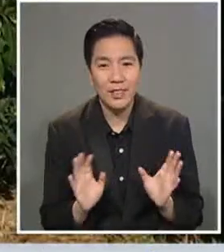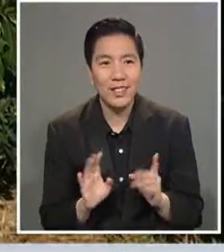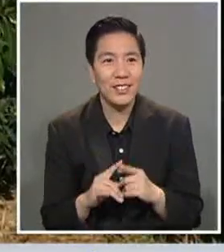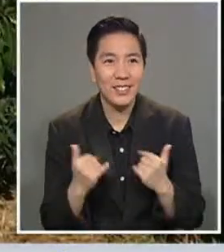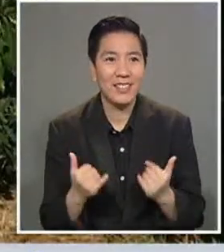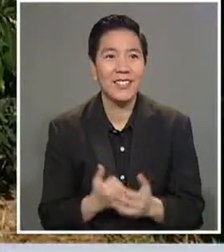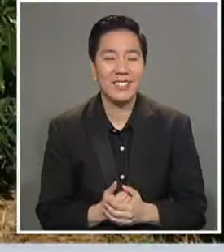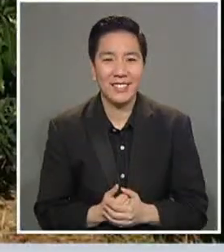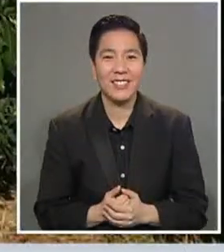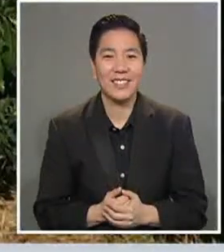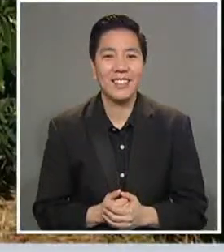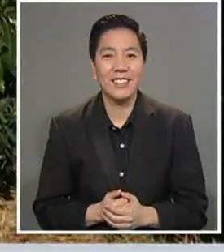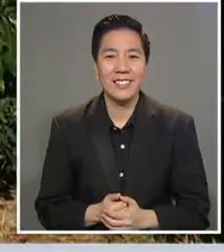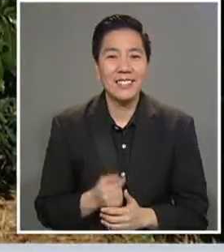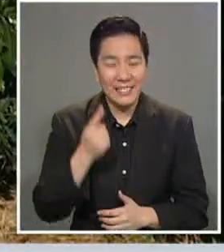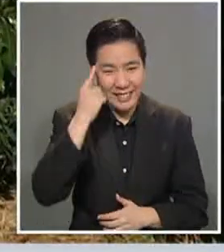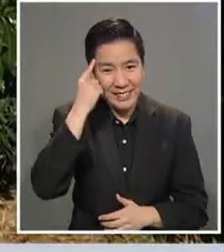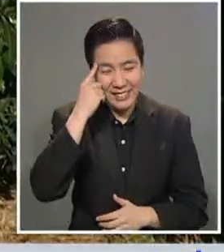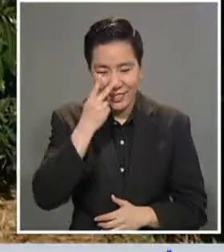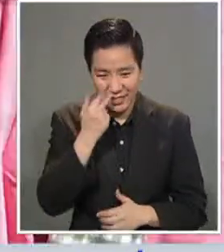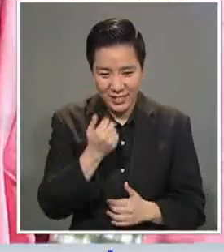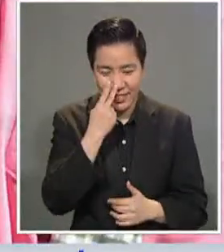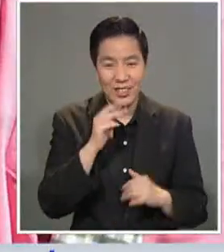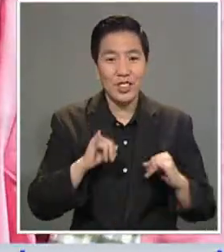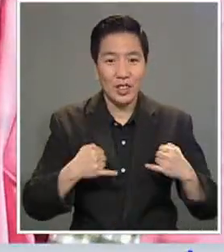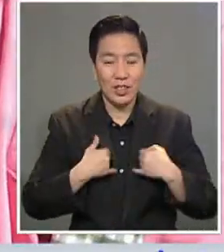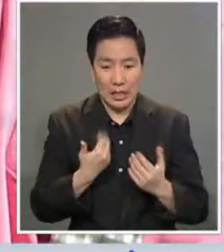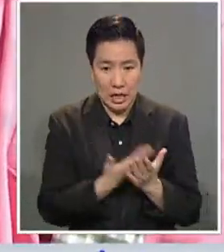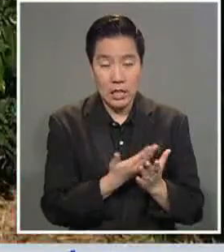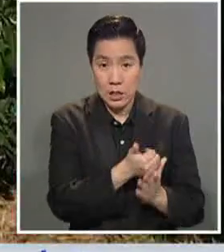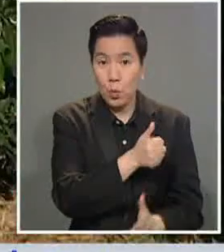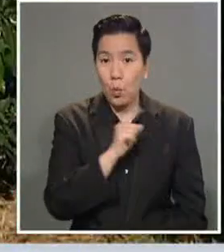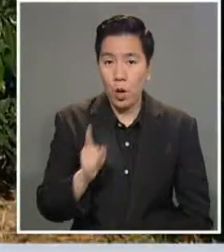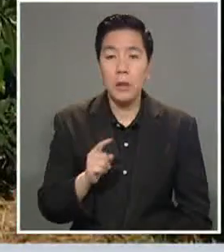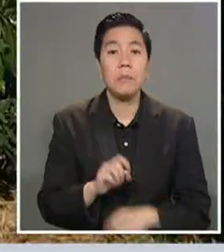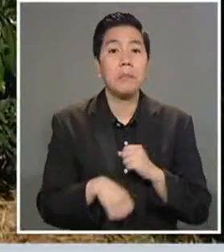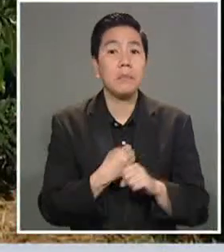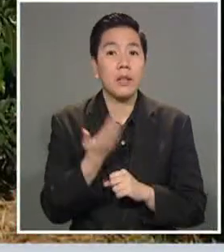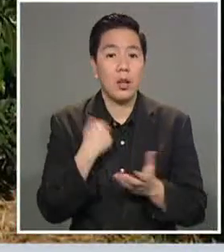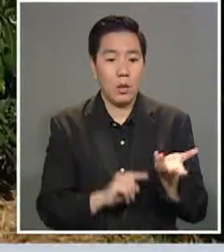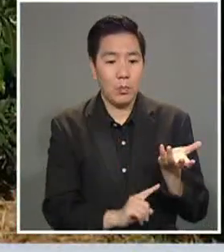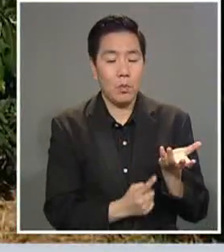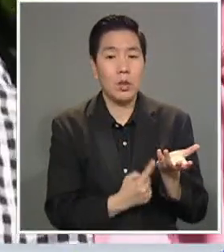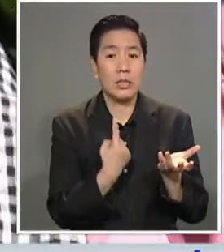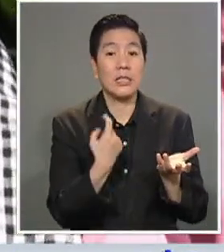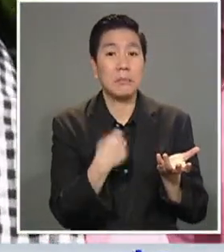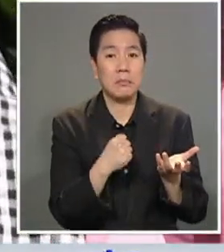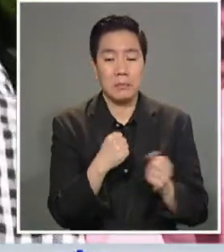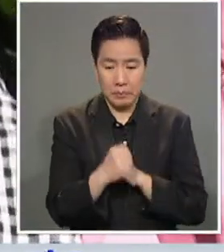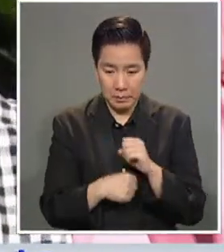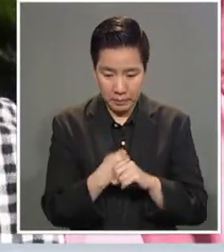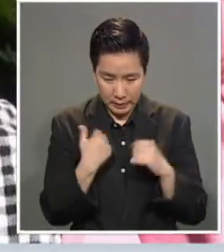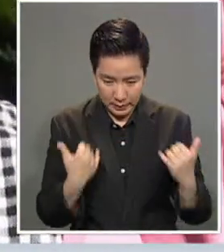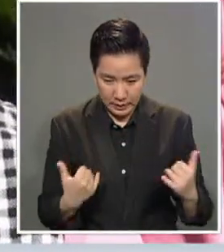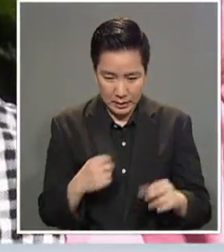ช่ออกล ูกเลยไงนึกเอาไง ขาวเด็ดแล้วของสวน ราคาดีกว่ากันเยอะไหม ปีที่แล้วเนี่ยกิโลหนึ่งสิบกว่าบาทค่ะแต่พอเรามาทำ